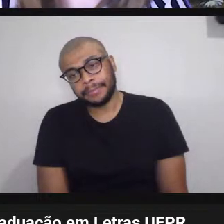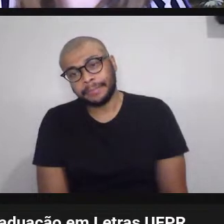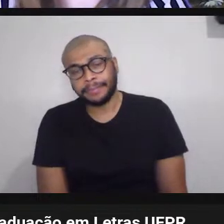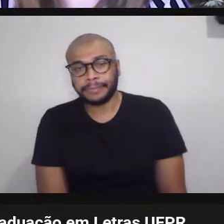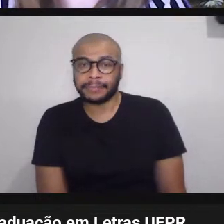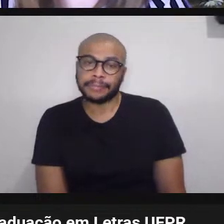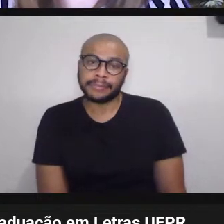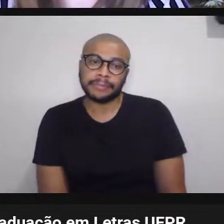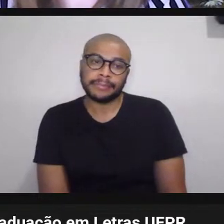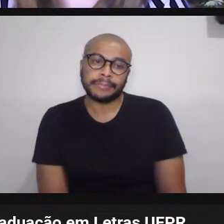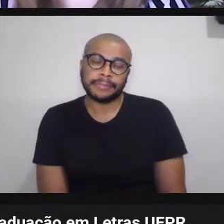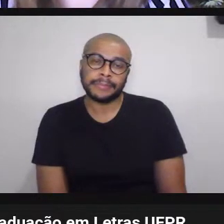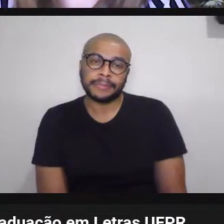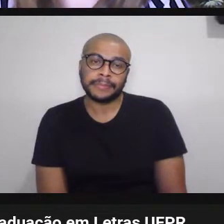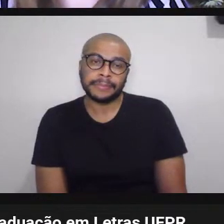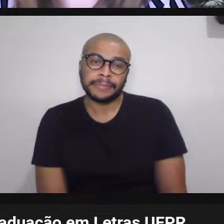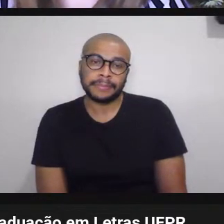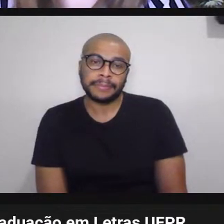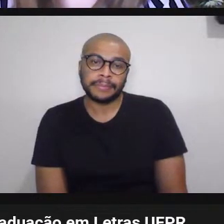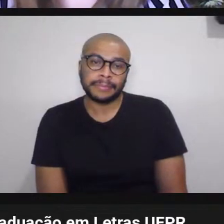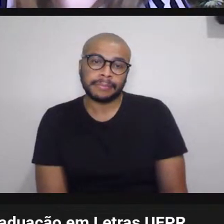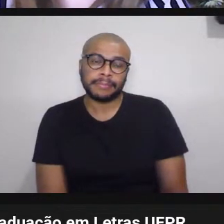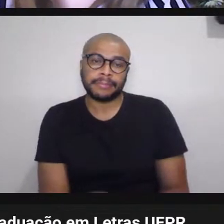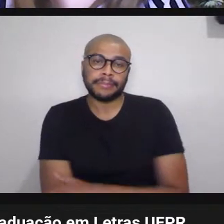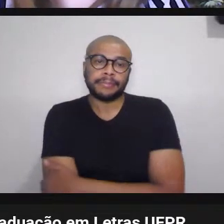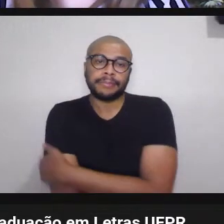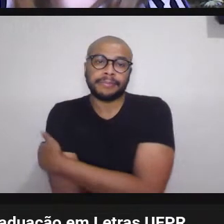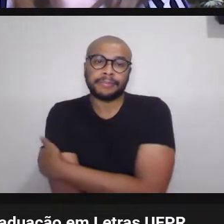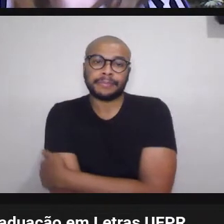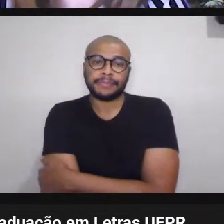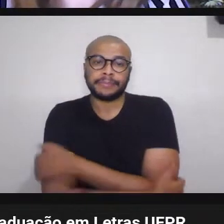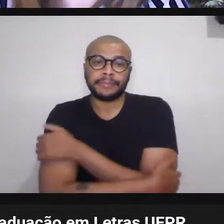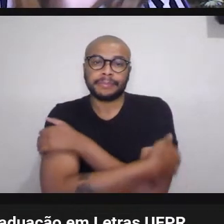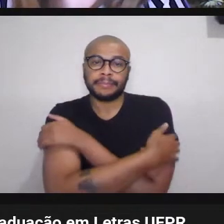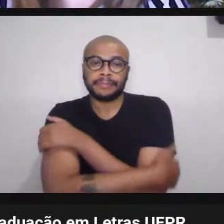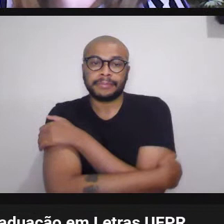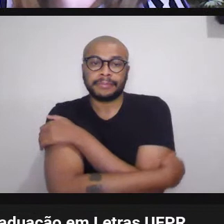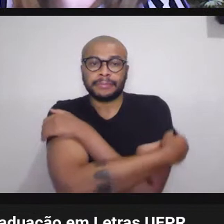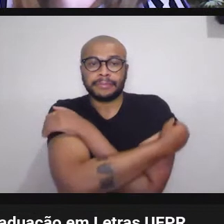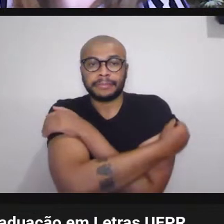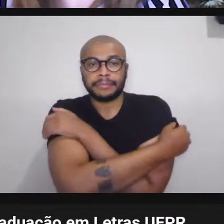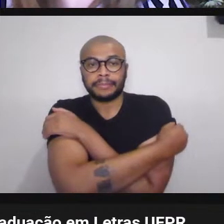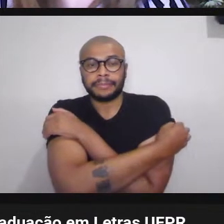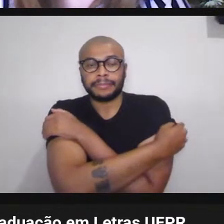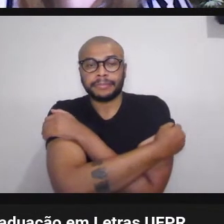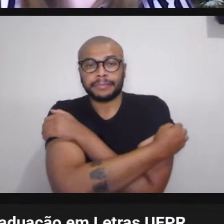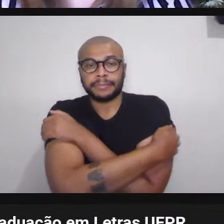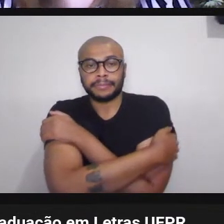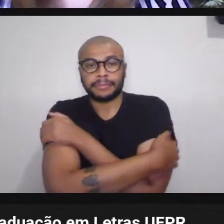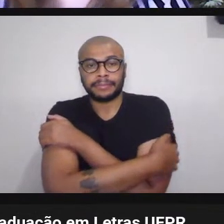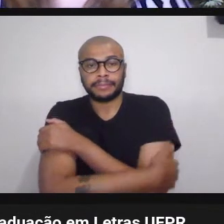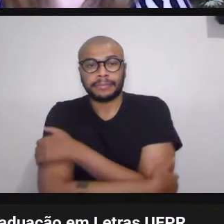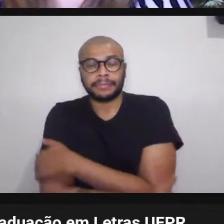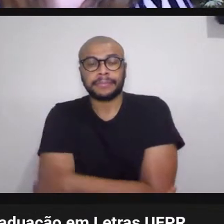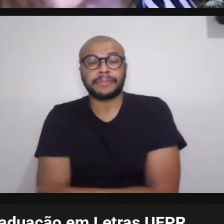też się z nim spotkałam. Jest to nazwa ryby w Polsce. A dalsze informacje, no cóż, takich